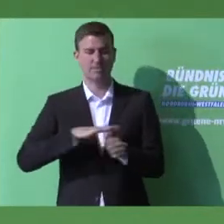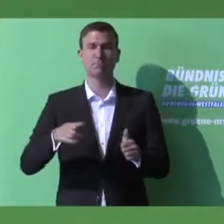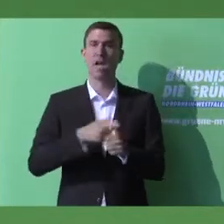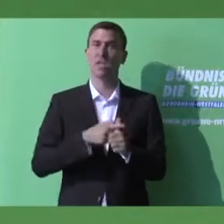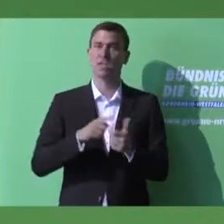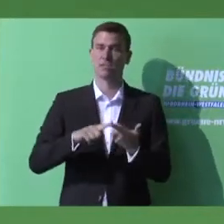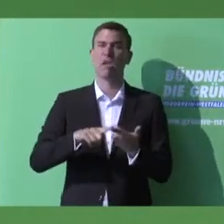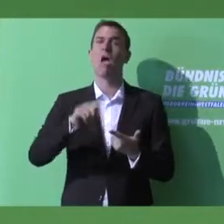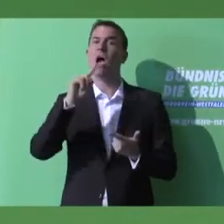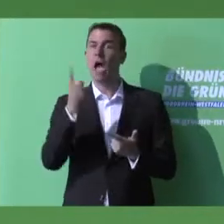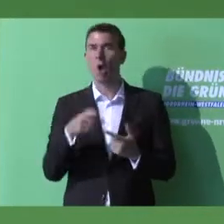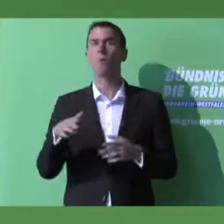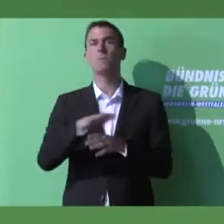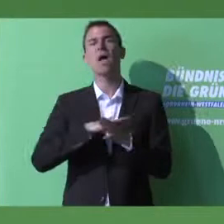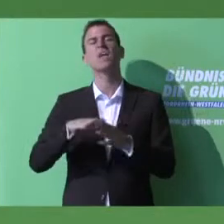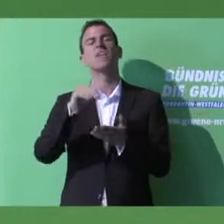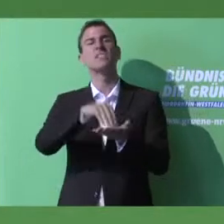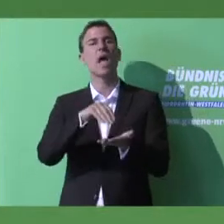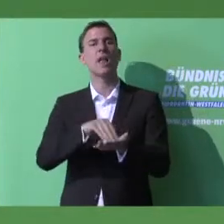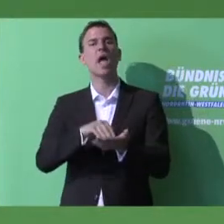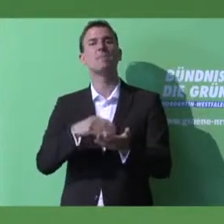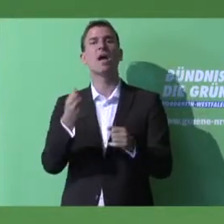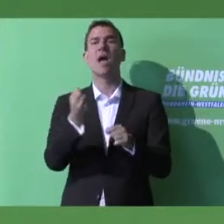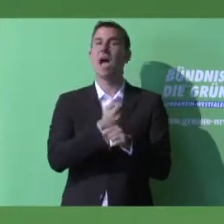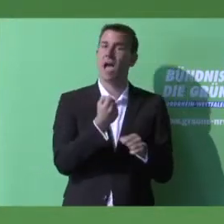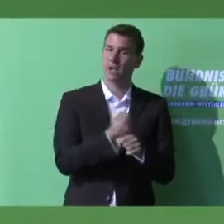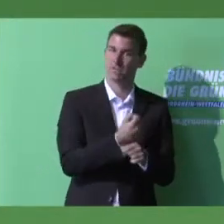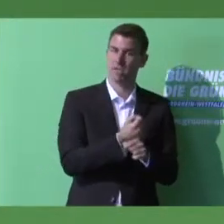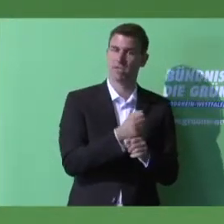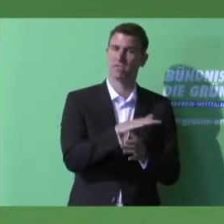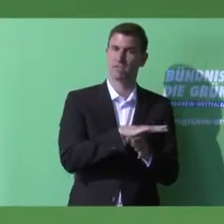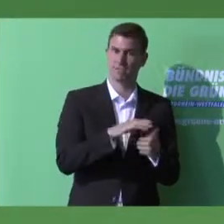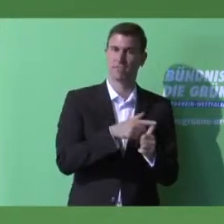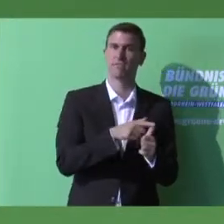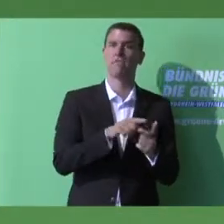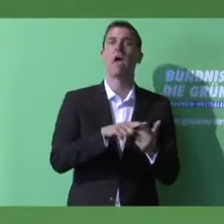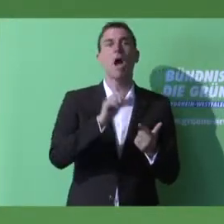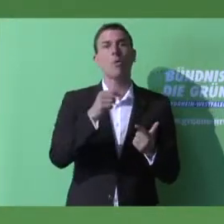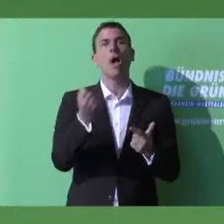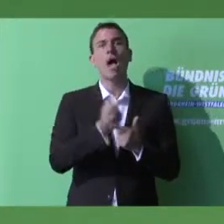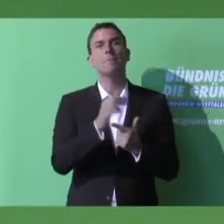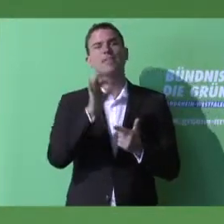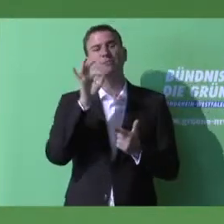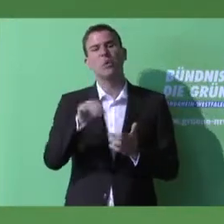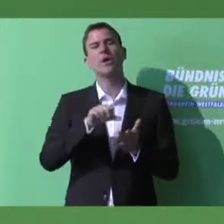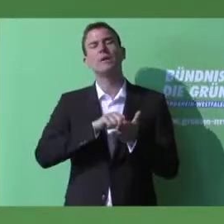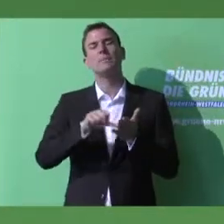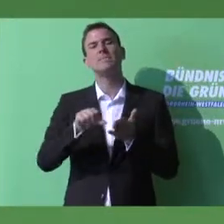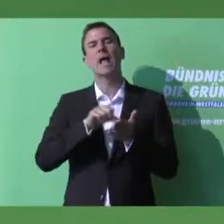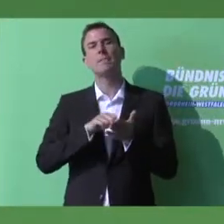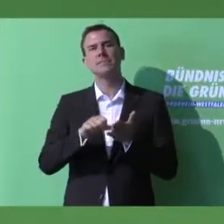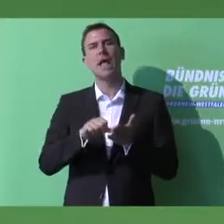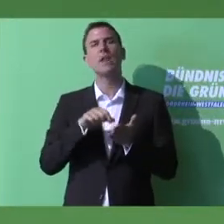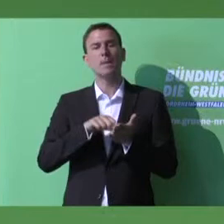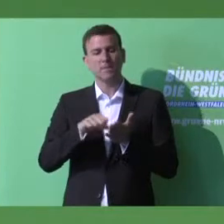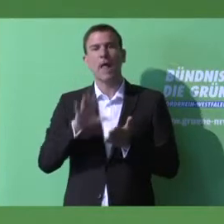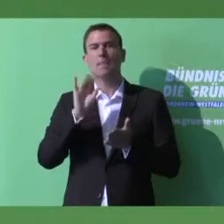ist dann eben auch die Teilhabe an Arbeit zu einer Bezahlung, von der man leben